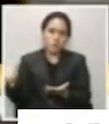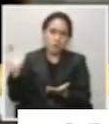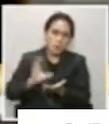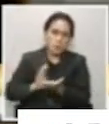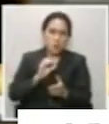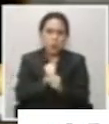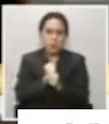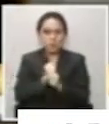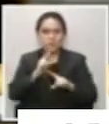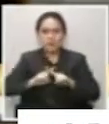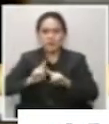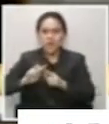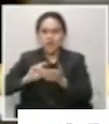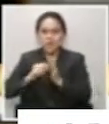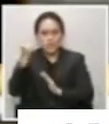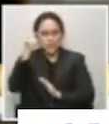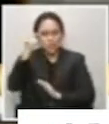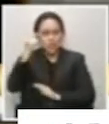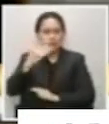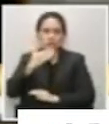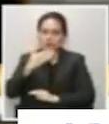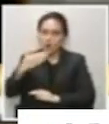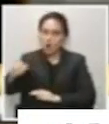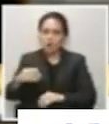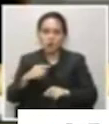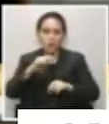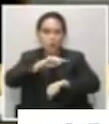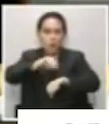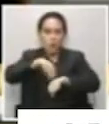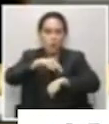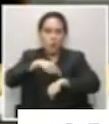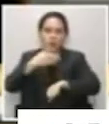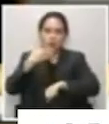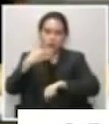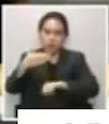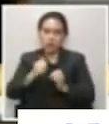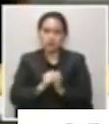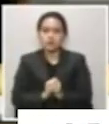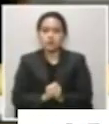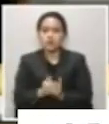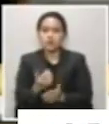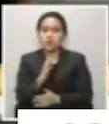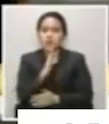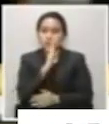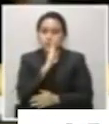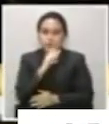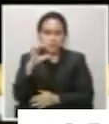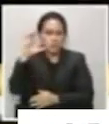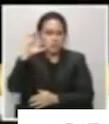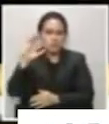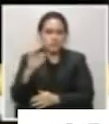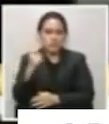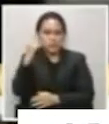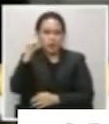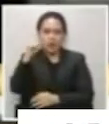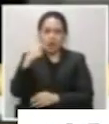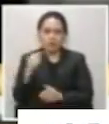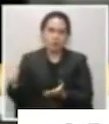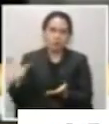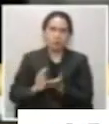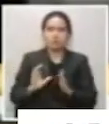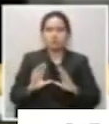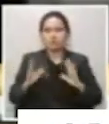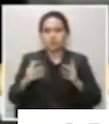วถ้าเขาไม่เชื่อมั่นระบบการเมืองของเราใครจะกล้ามาลงทุน